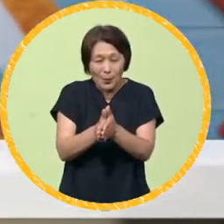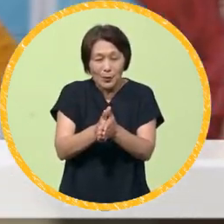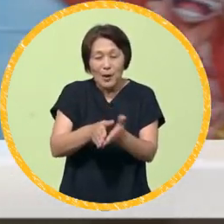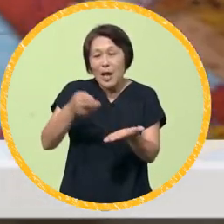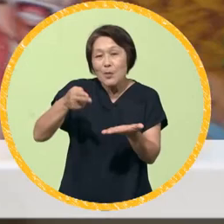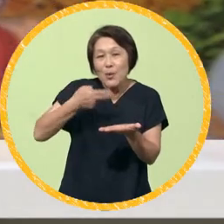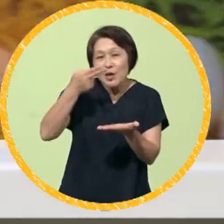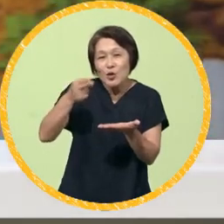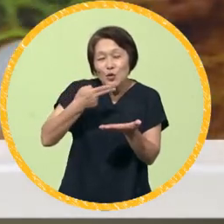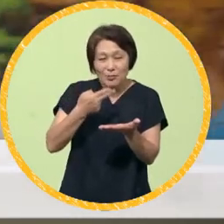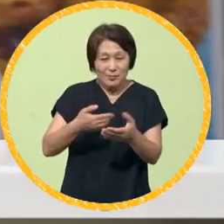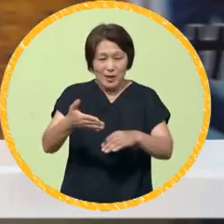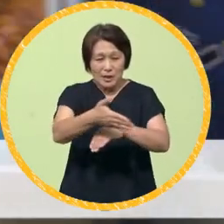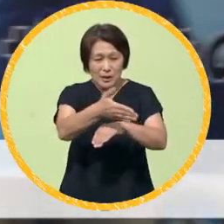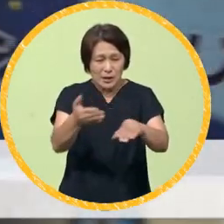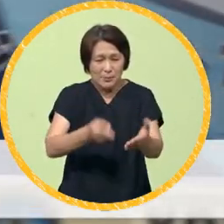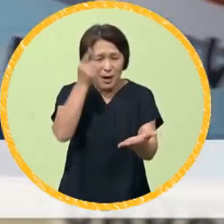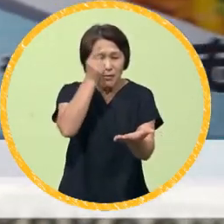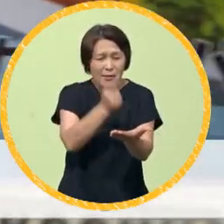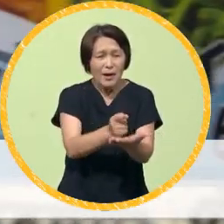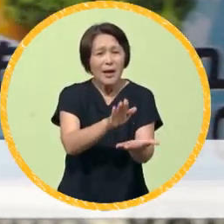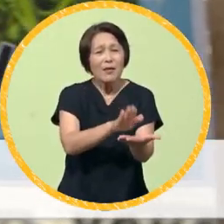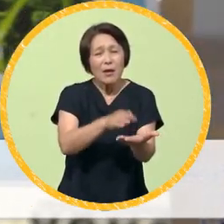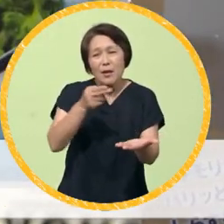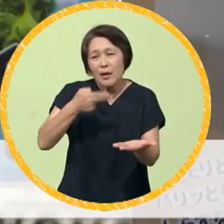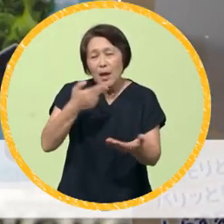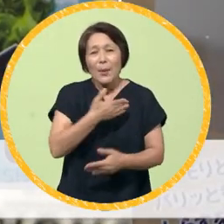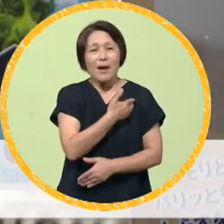島に渡らないと食べられない一品に注目。